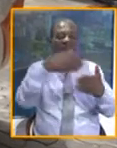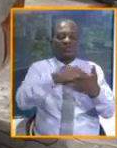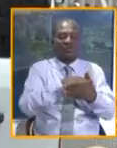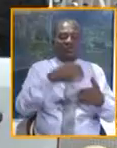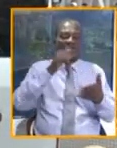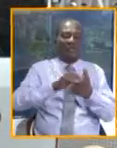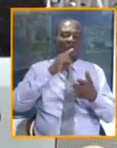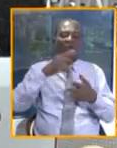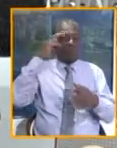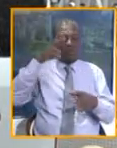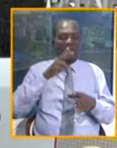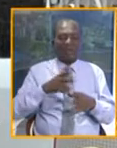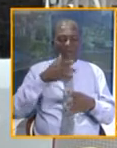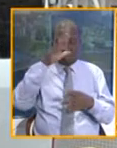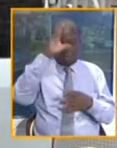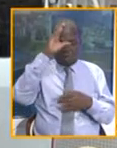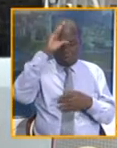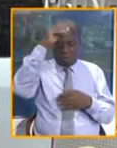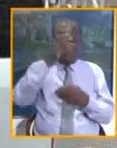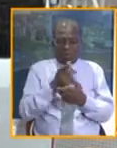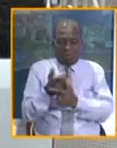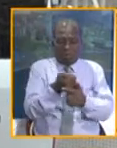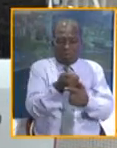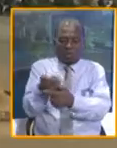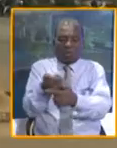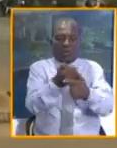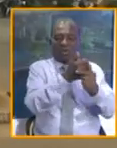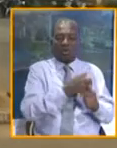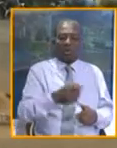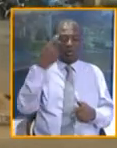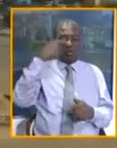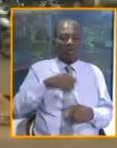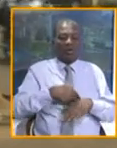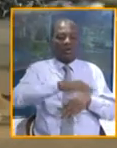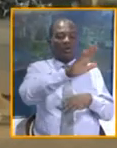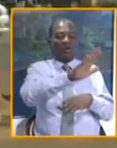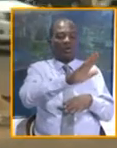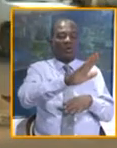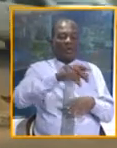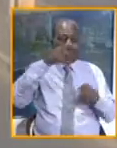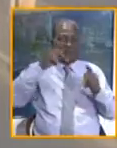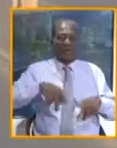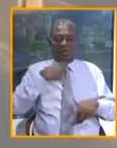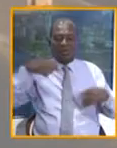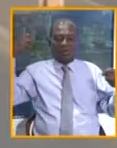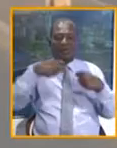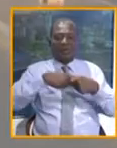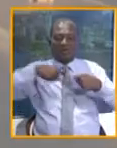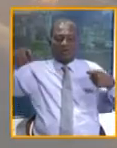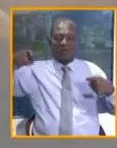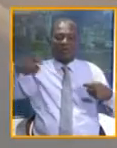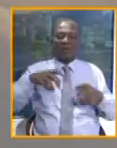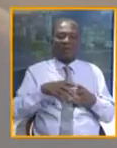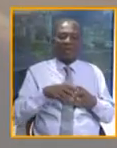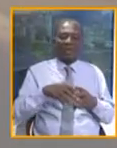groupement des sapeurs-pompiers militaires de Korogo. Un moyen d'évacuation des cas d'accidents de la circulation, qui sont de plus en plus récurrents dans la capitale de la région du